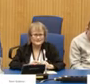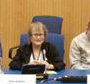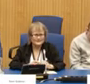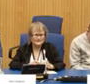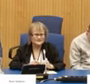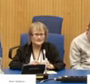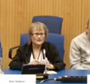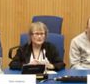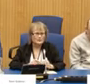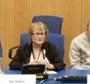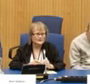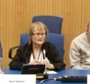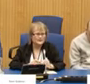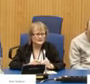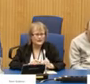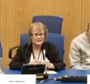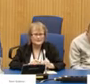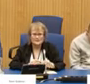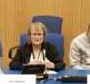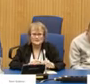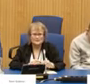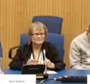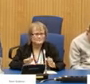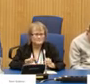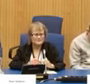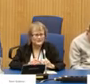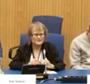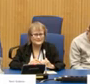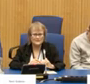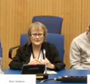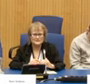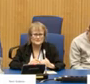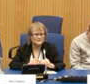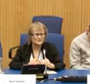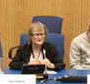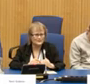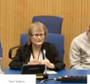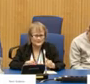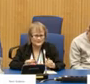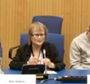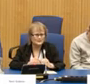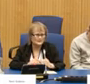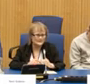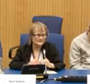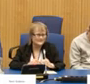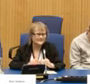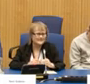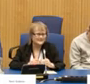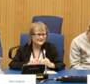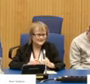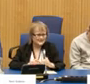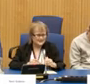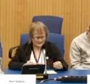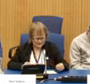dass ich viel mehr Geld hatte und dass ich meinen Arbeitsweg von 2 Stunden auf 15 Minuten verkürzt